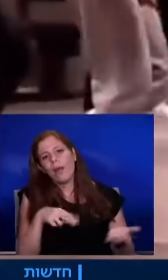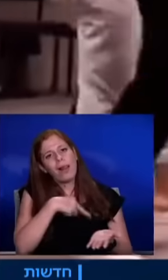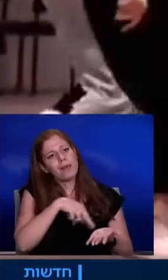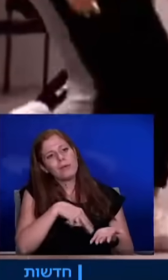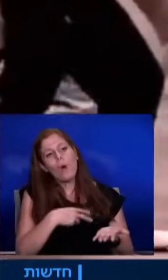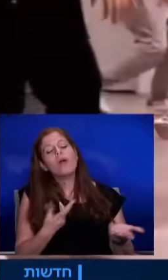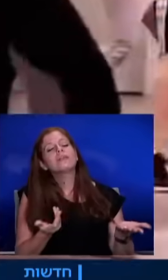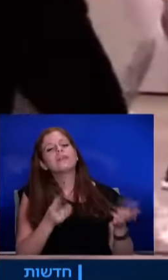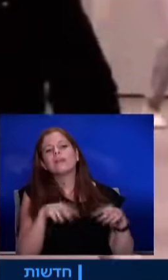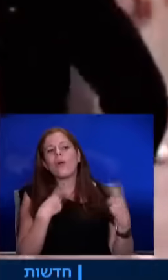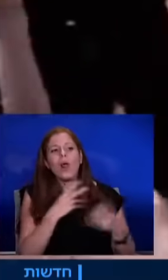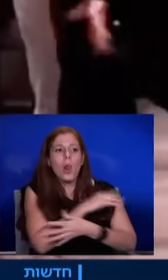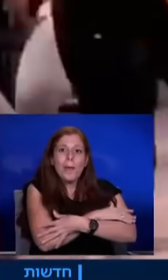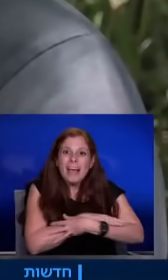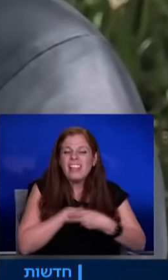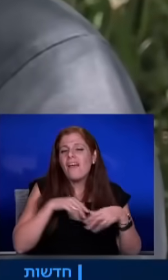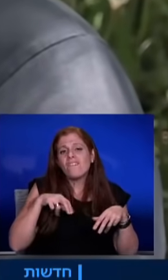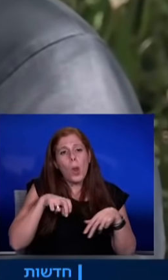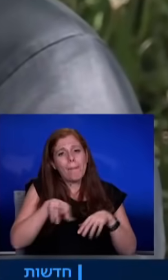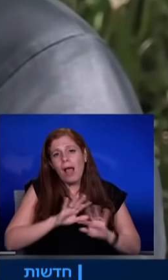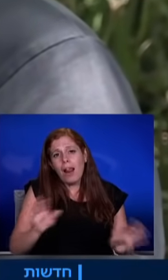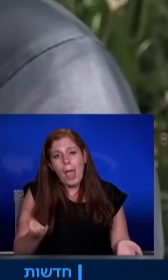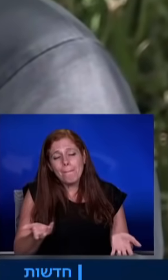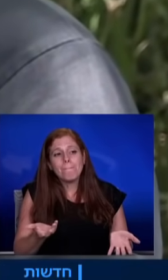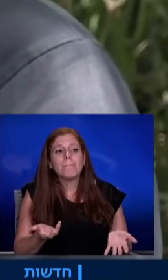יכולה לא עם הידיים ולא עם הרגליים. וזה